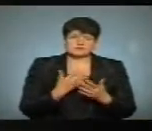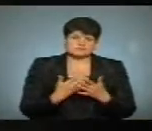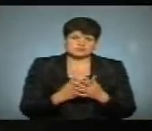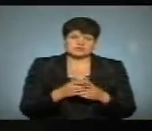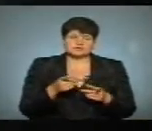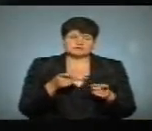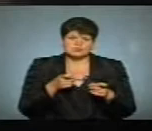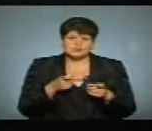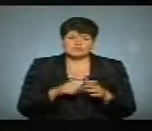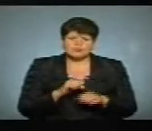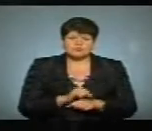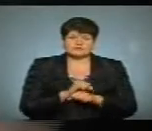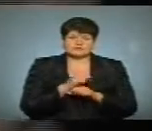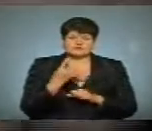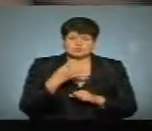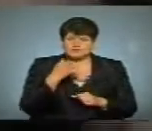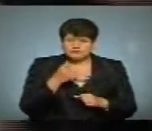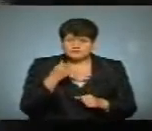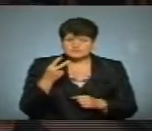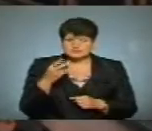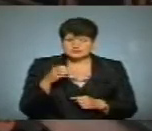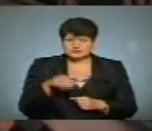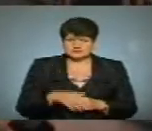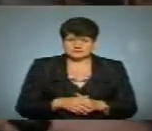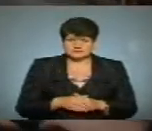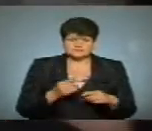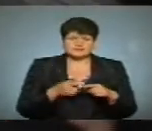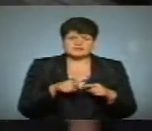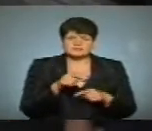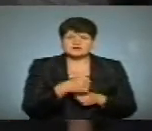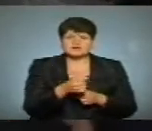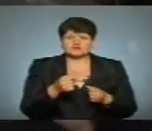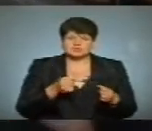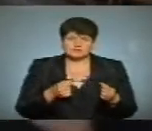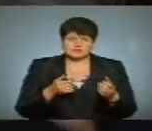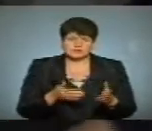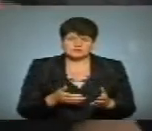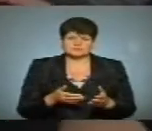зброї повстанців 40-х років 20-го століття. Це автомат